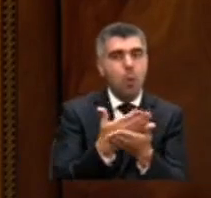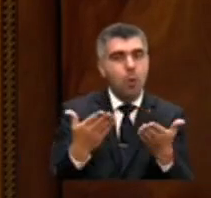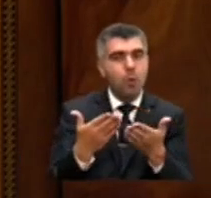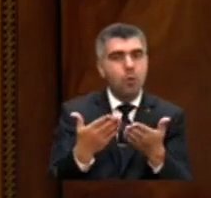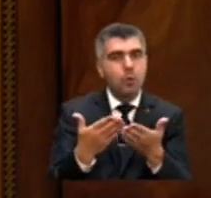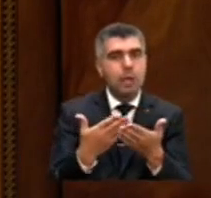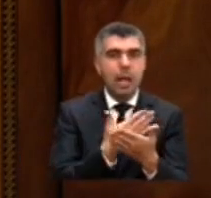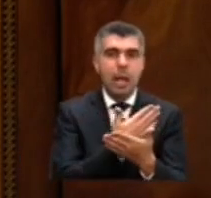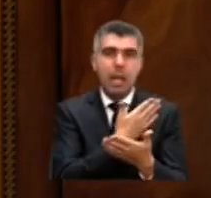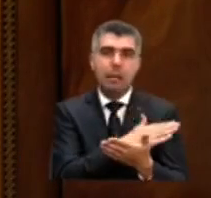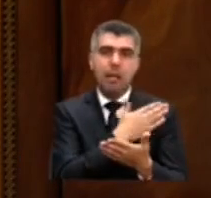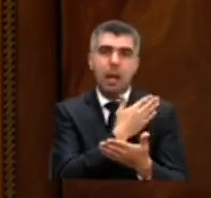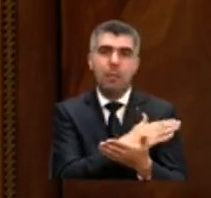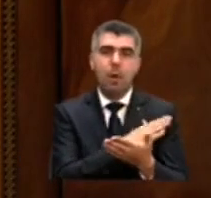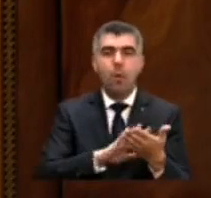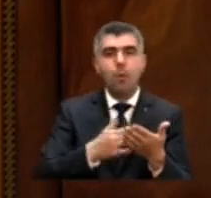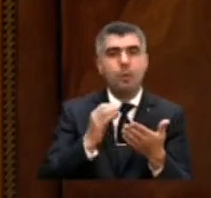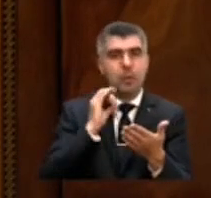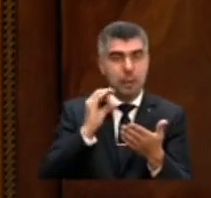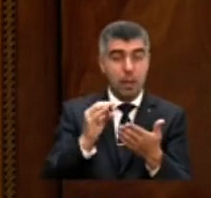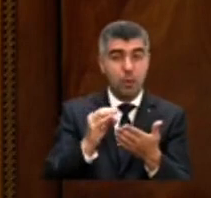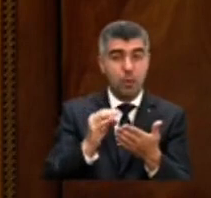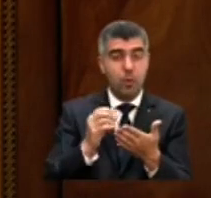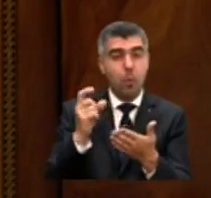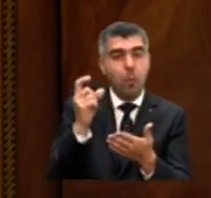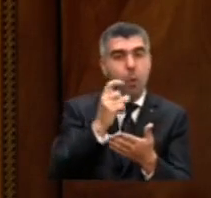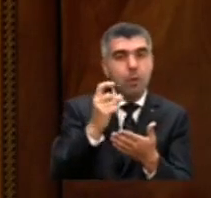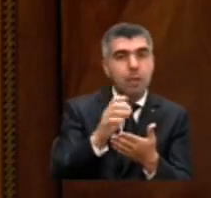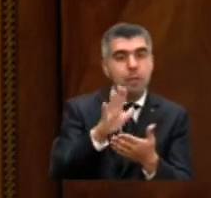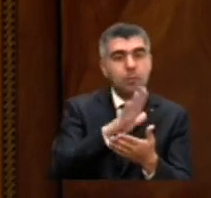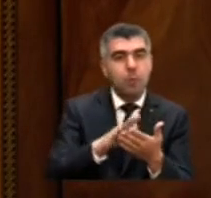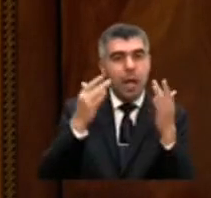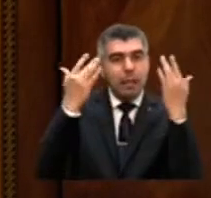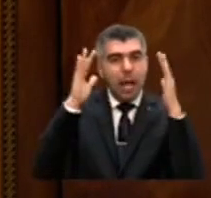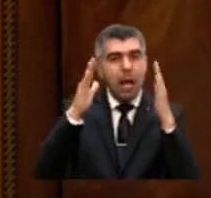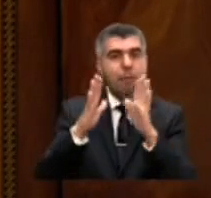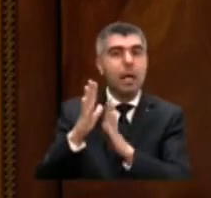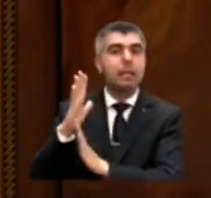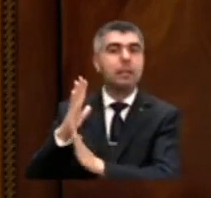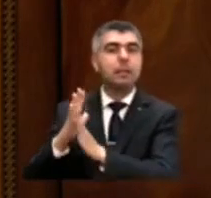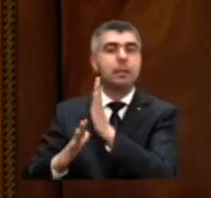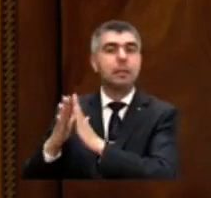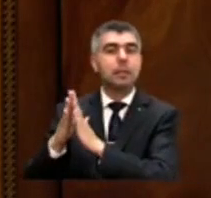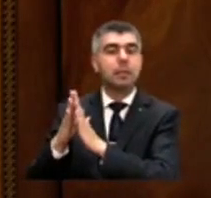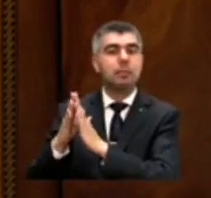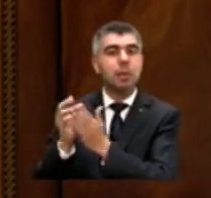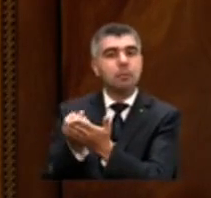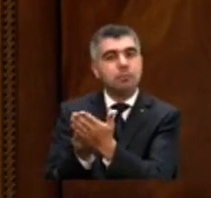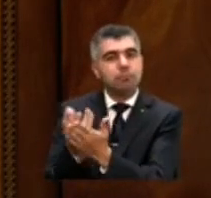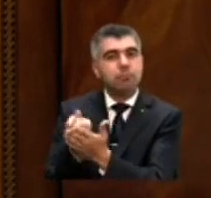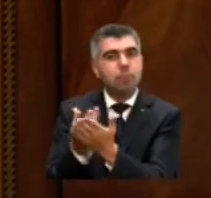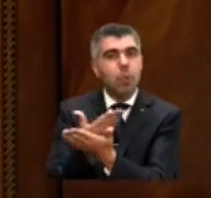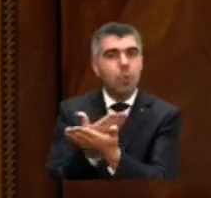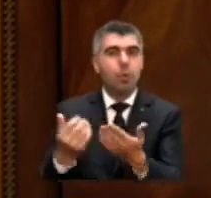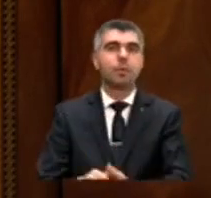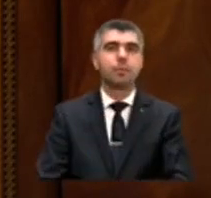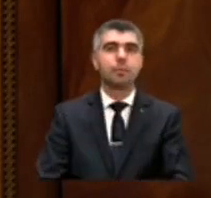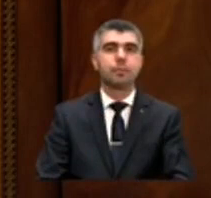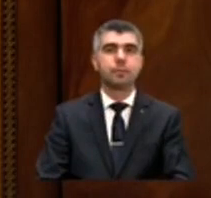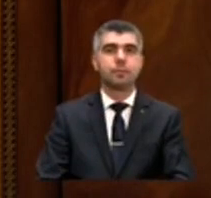والتسامح بين الأديان والاهتمام بالأرث الثقافي بمختلف مكوناته.